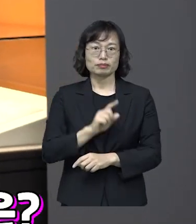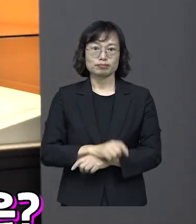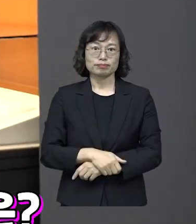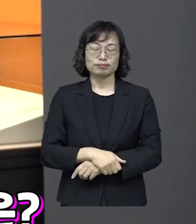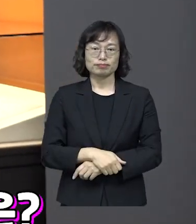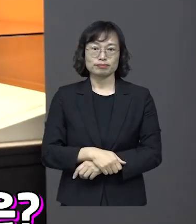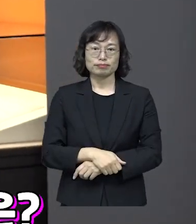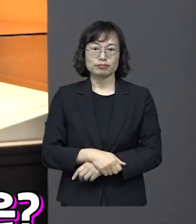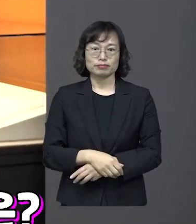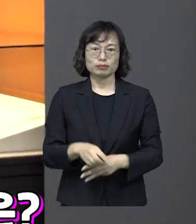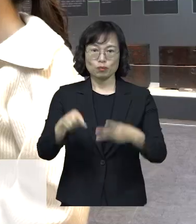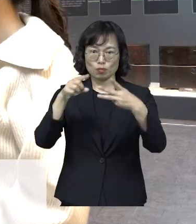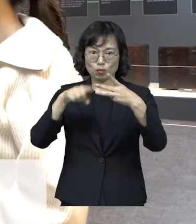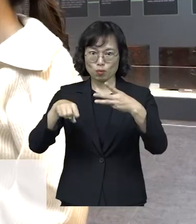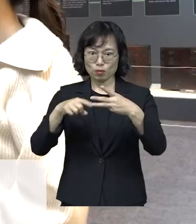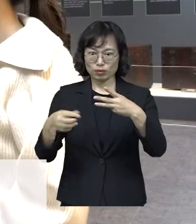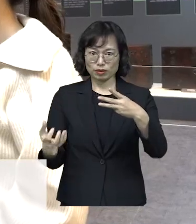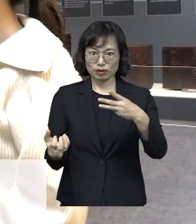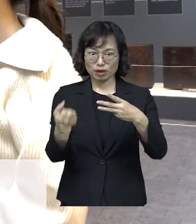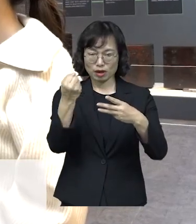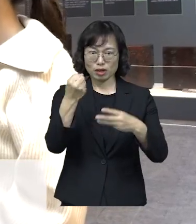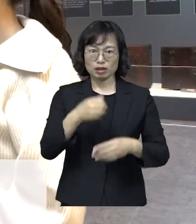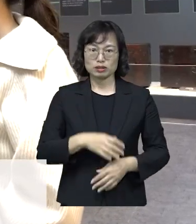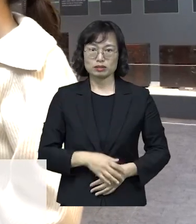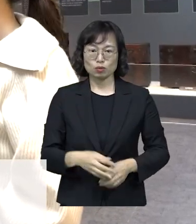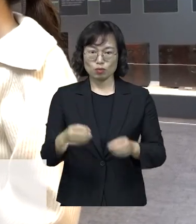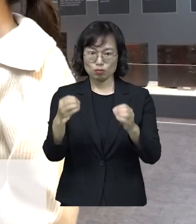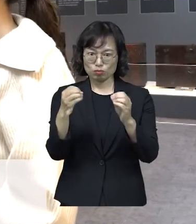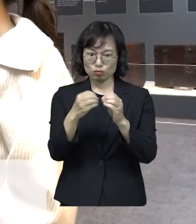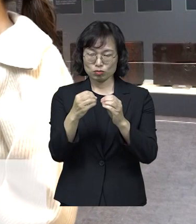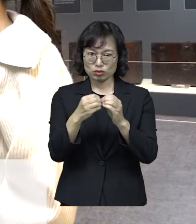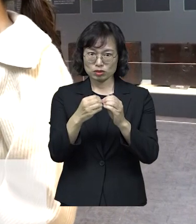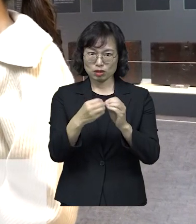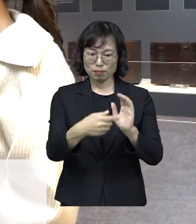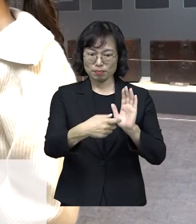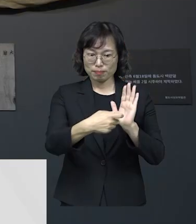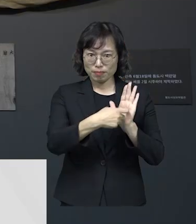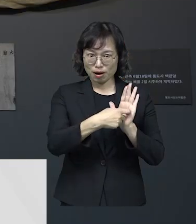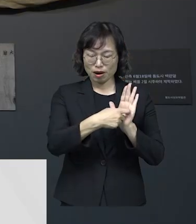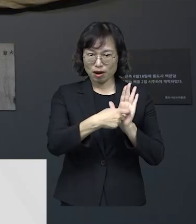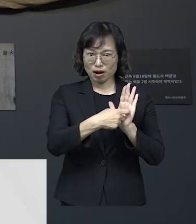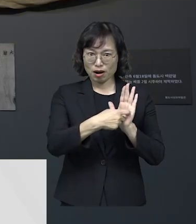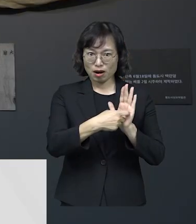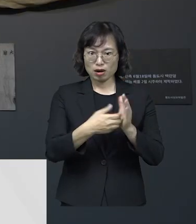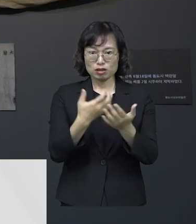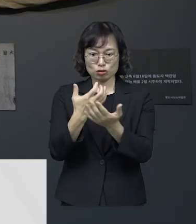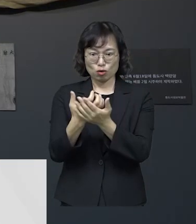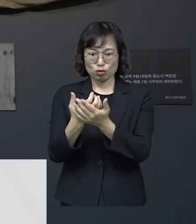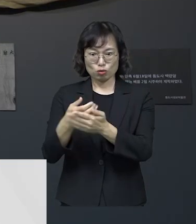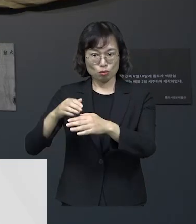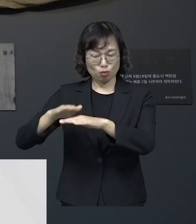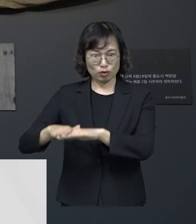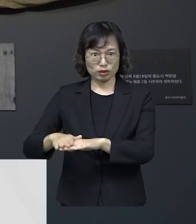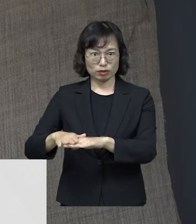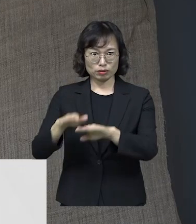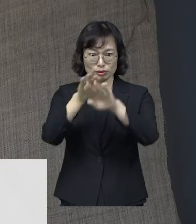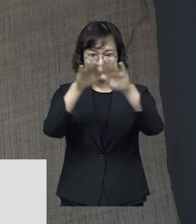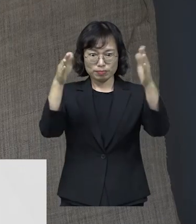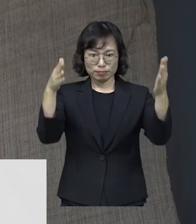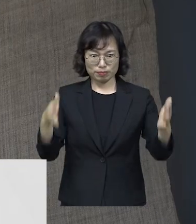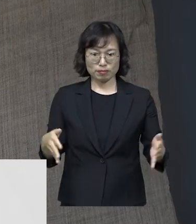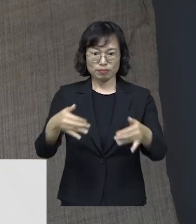살펴봐야 할 부분이 있을까요? 통도사에서 소장 중인 대한광무 5년이라는 명문이